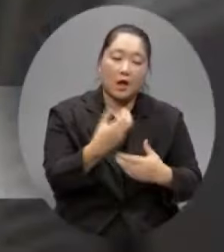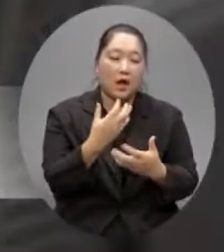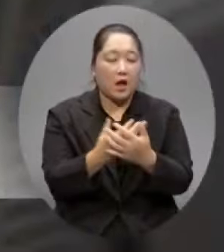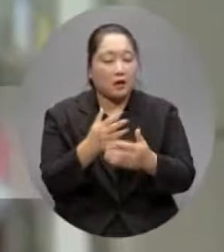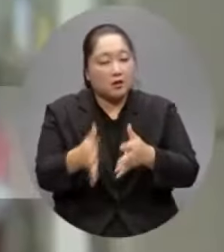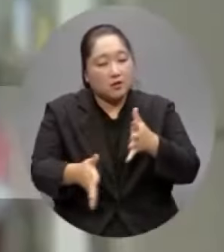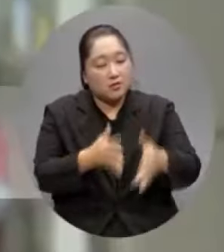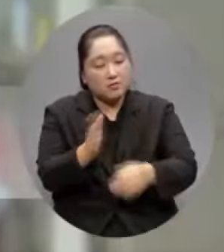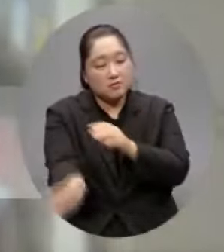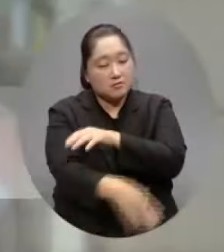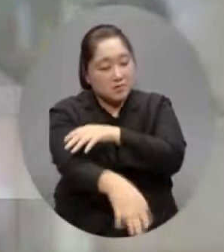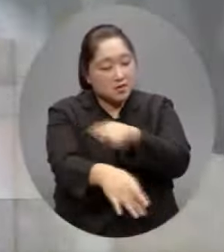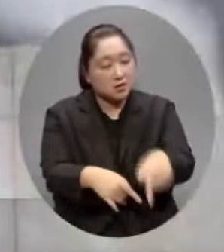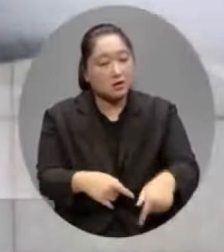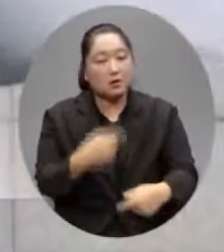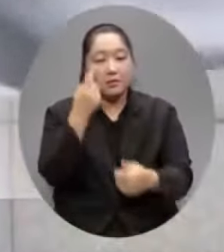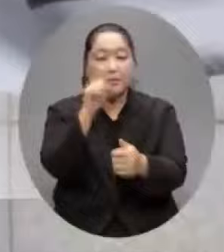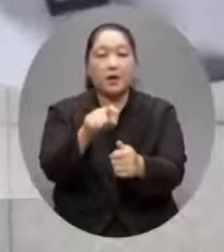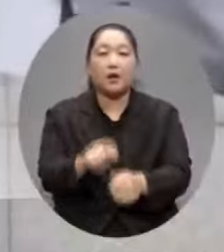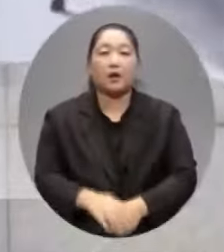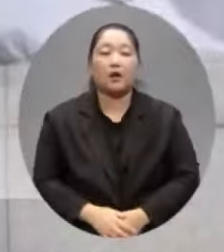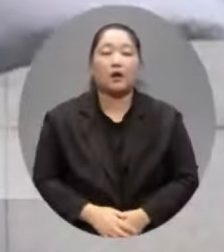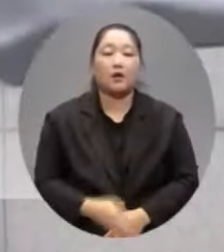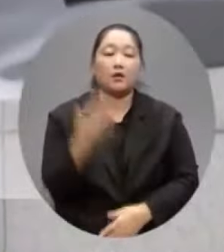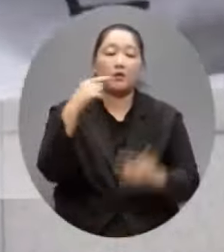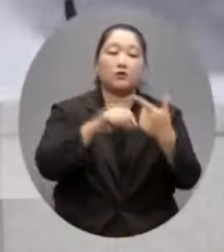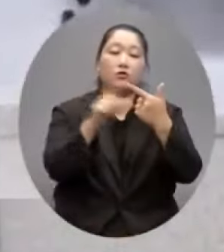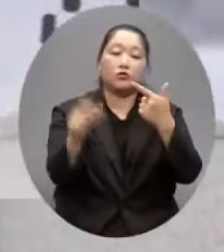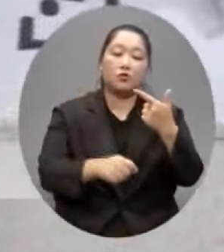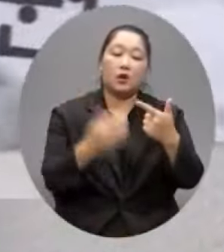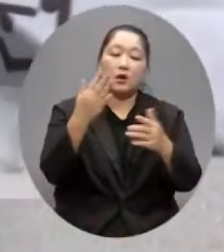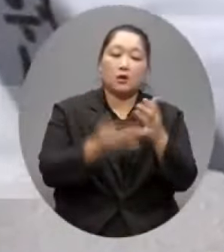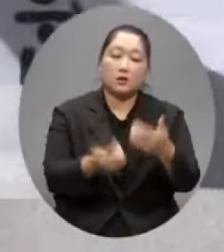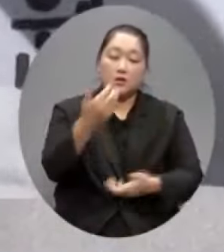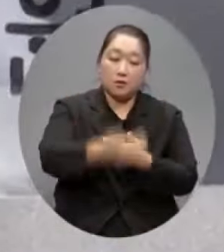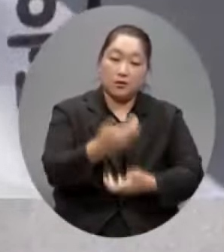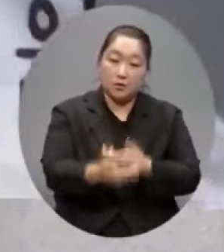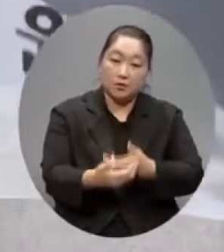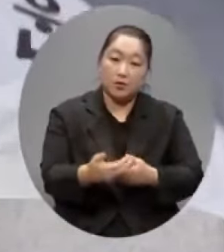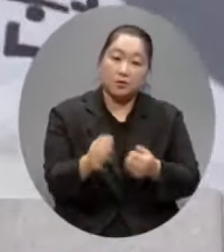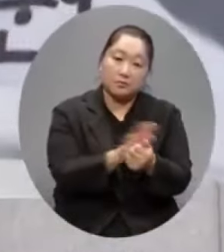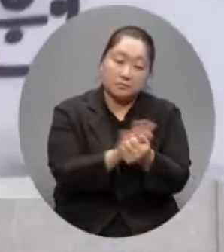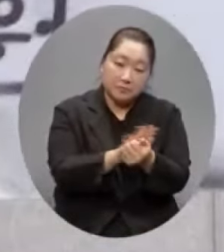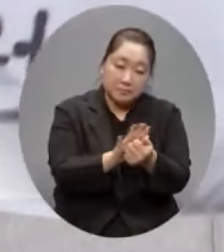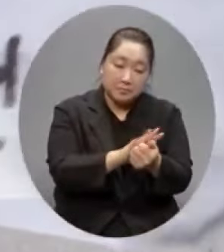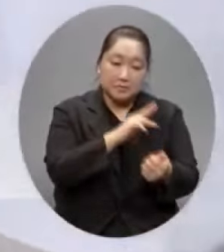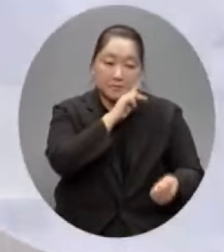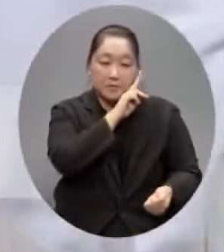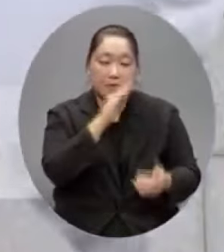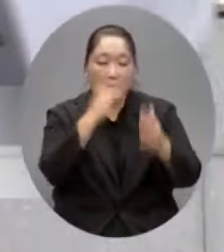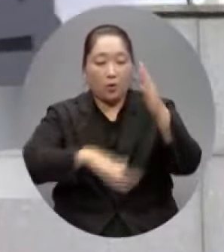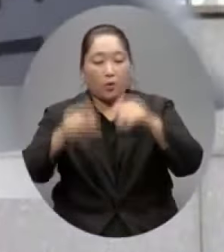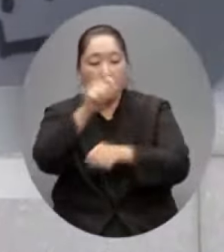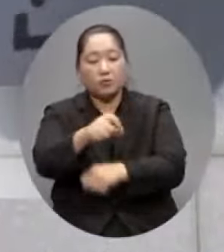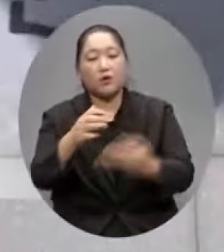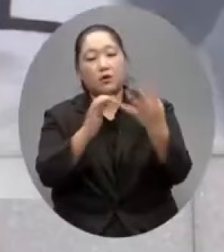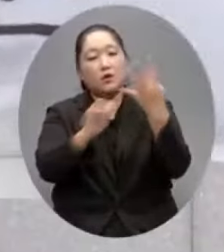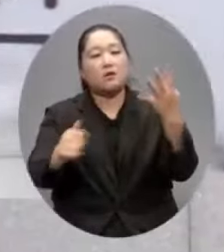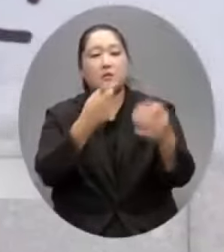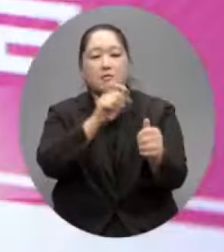청주시. 앞서 6월에는 시외버스 터미널 특혜 의혹과 관련해 공무원 4명이 징계를